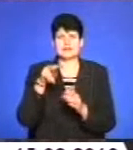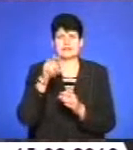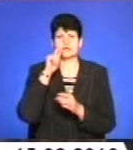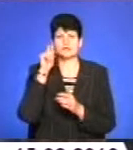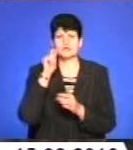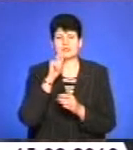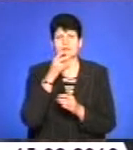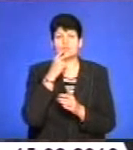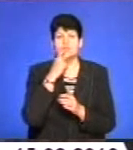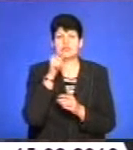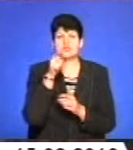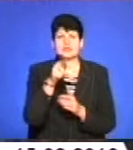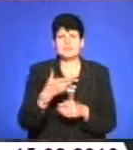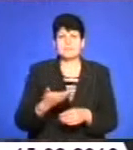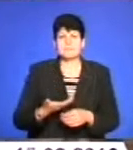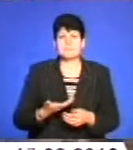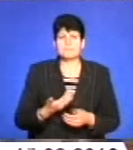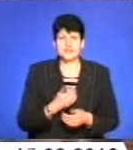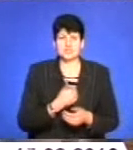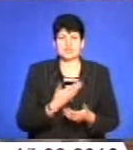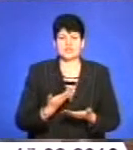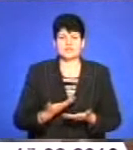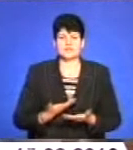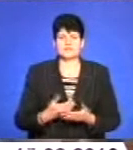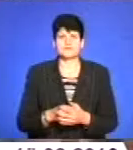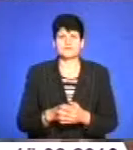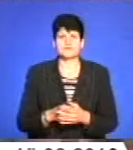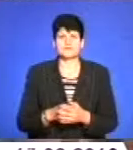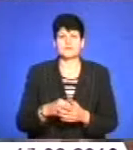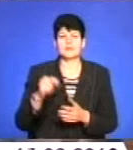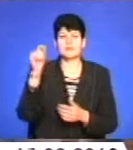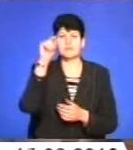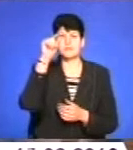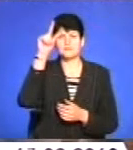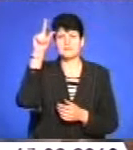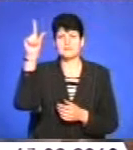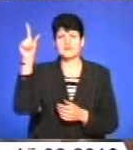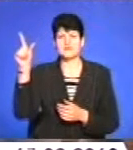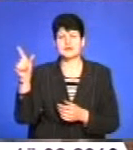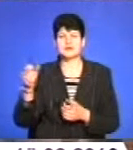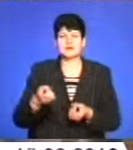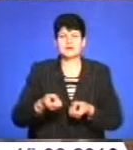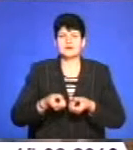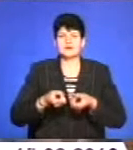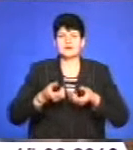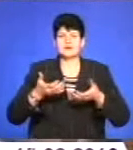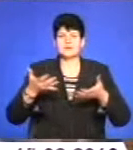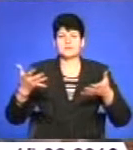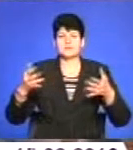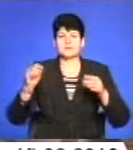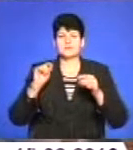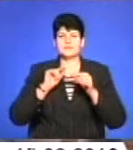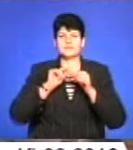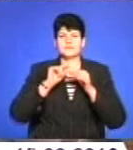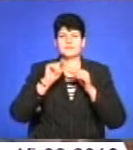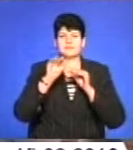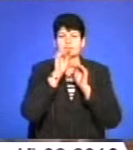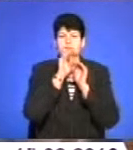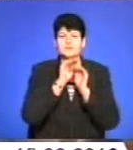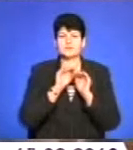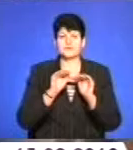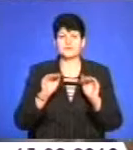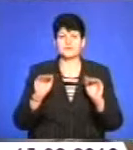побачити її бажання жити і творити. Місяць яснесенький, промінь